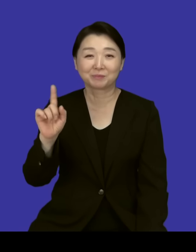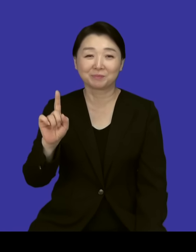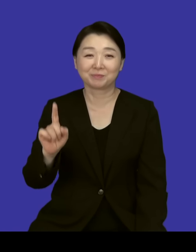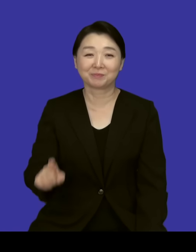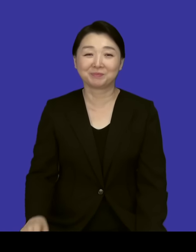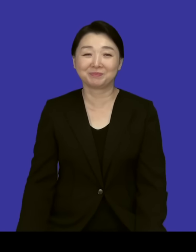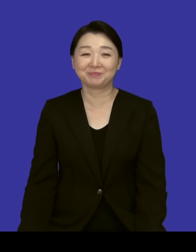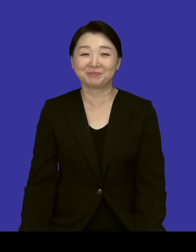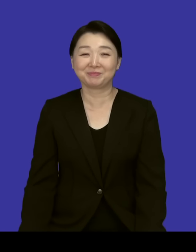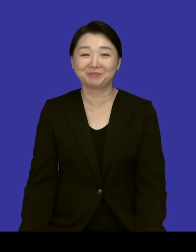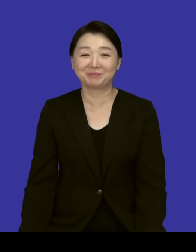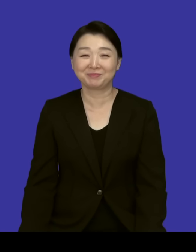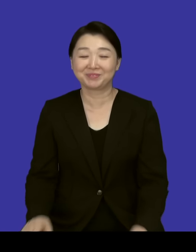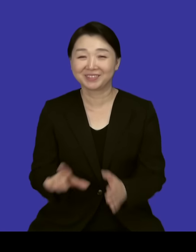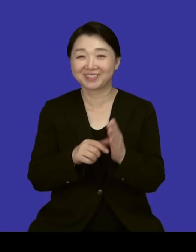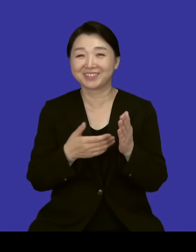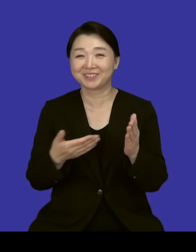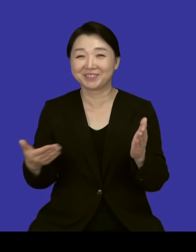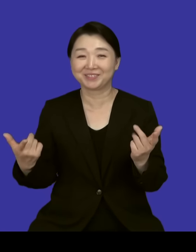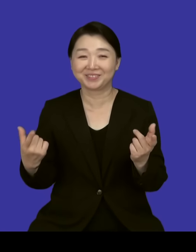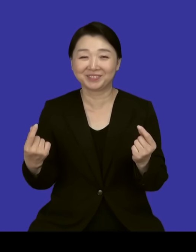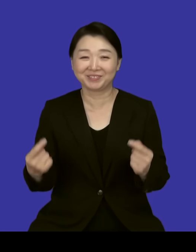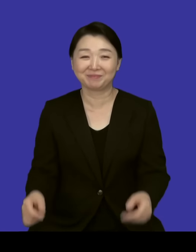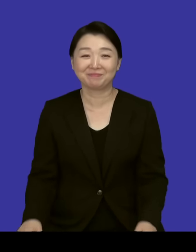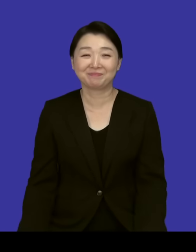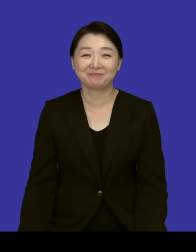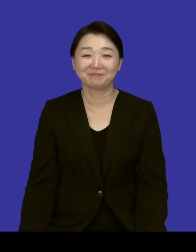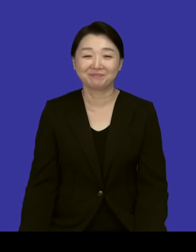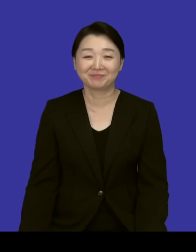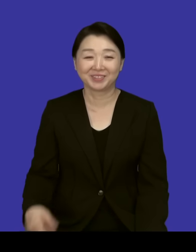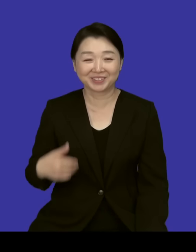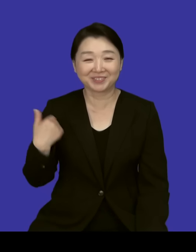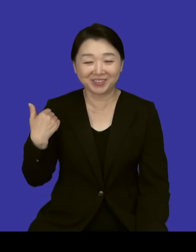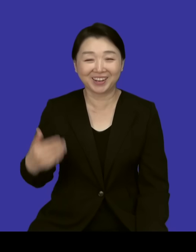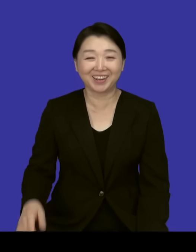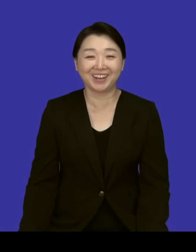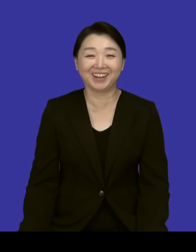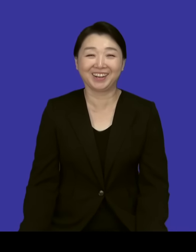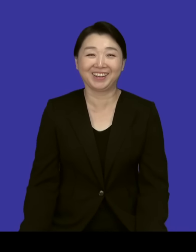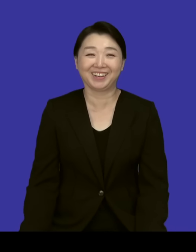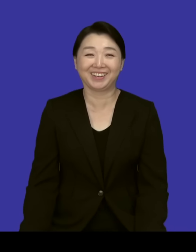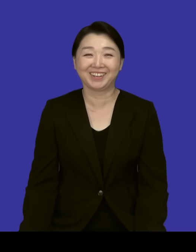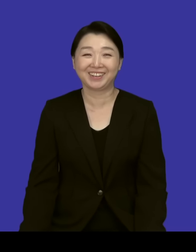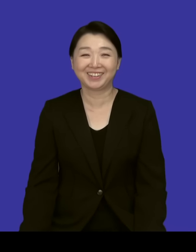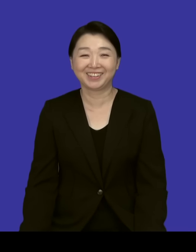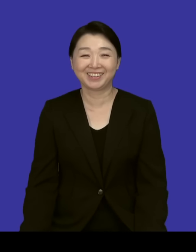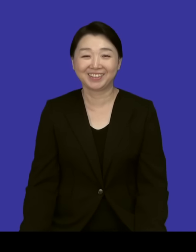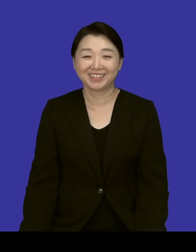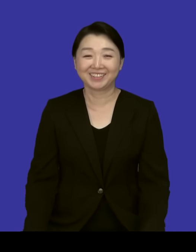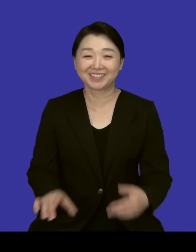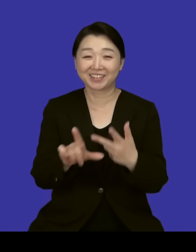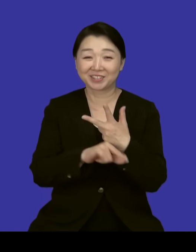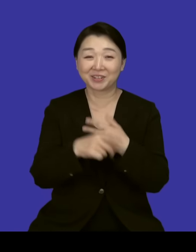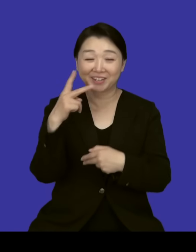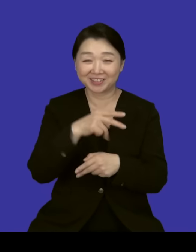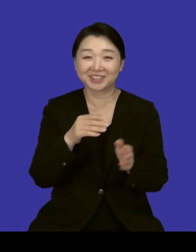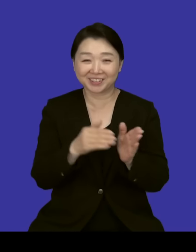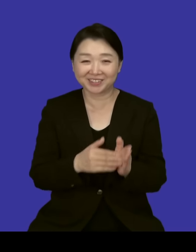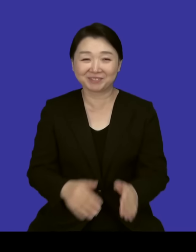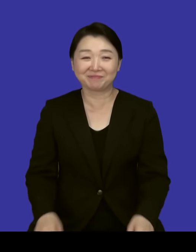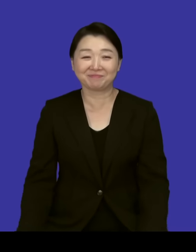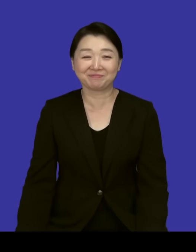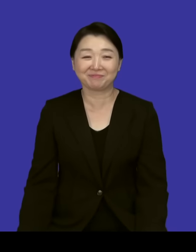나서 시간이 좀 지났는데요. 네. 모르겠습니다. 지금은 일단 7월에 끊긴 끊었네. 네.